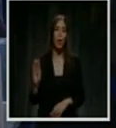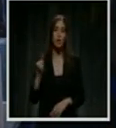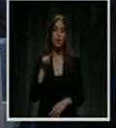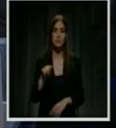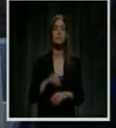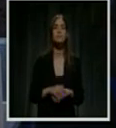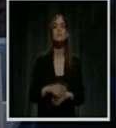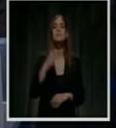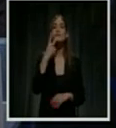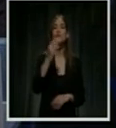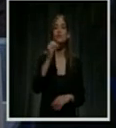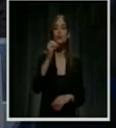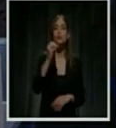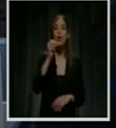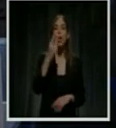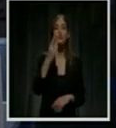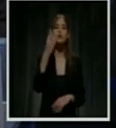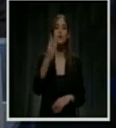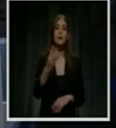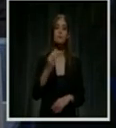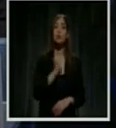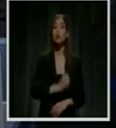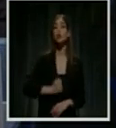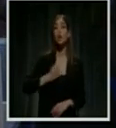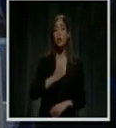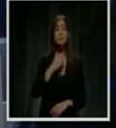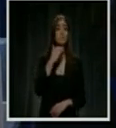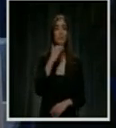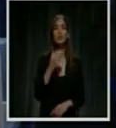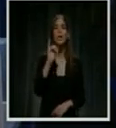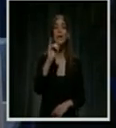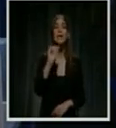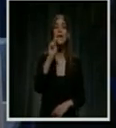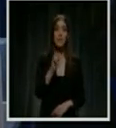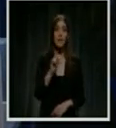2023, skużi, mux Ian Borch, din għala,